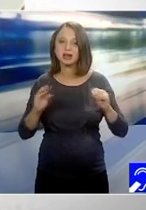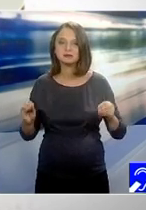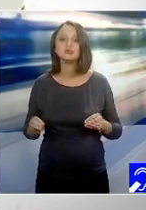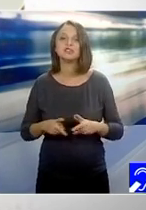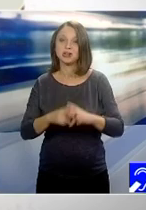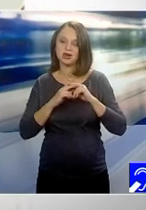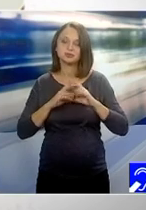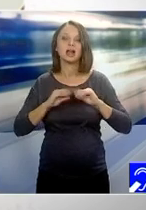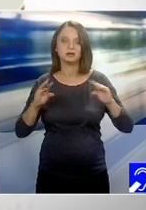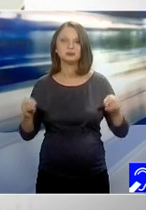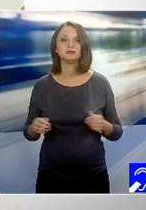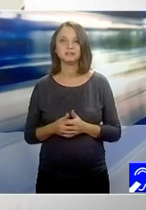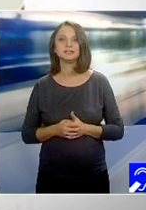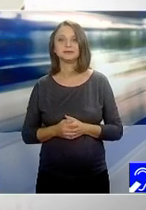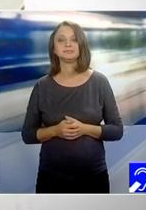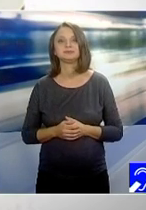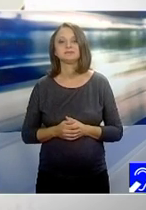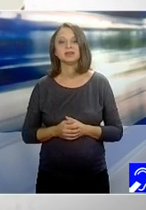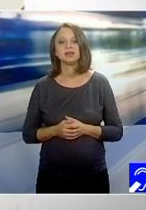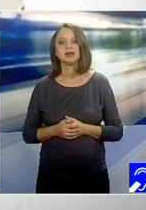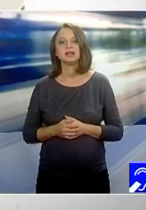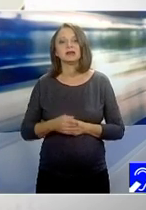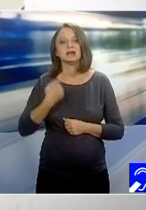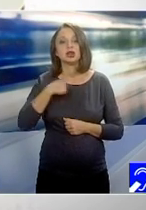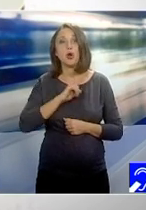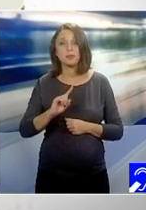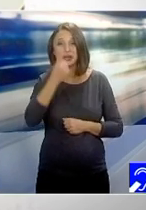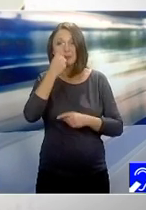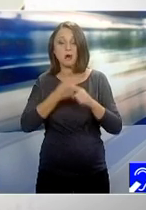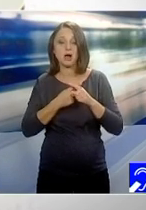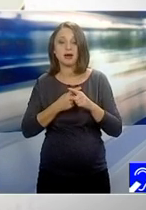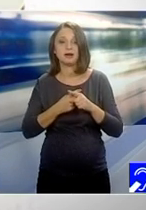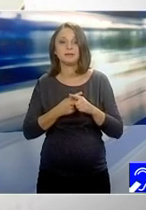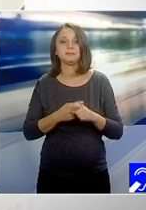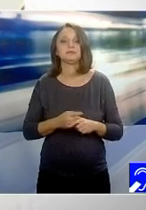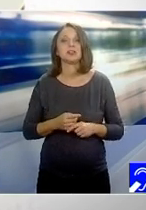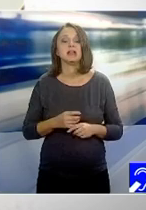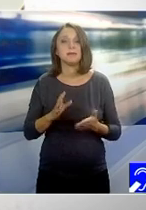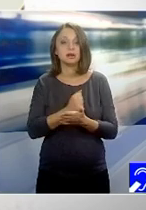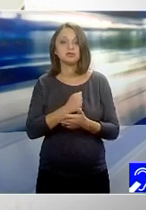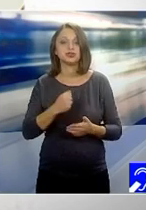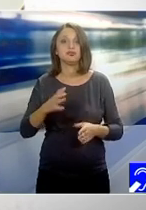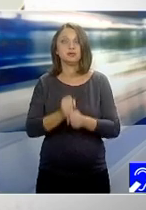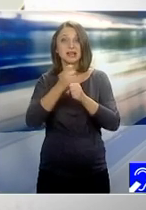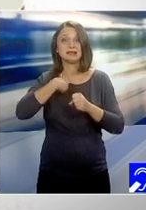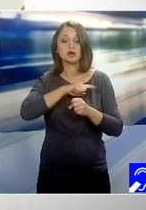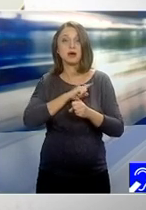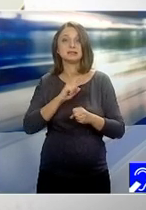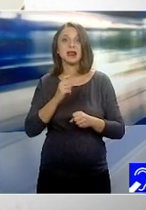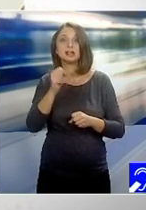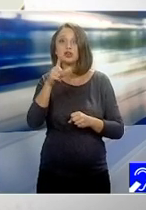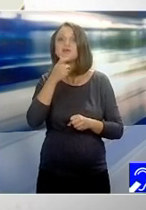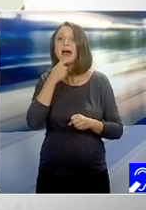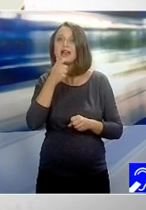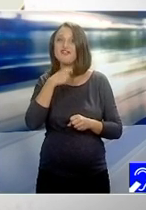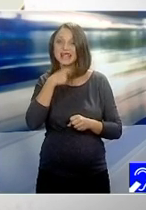benefică pentru noi și astfel reușim pentru prima dată, deci fundația are 12 ani de existență și este prima dată când reușim un